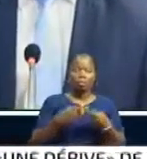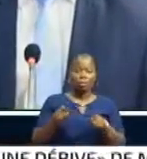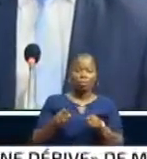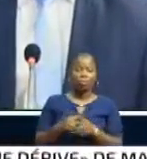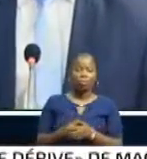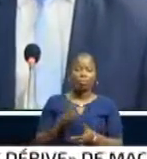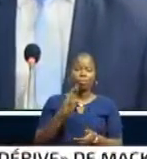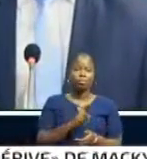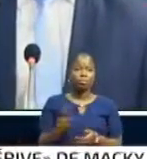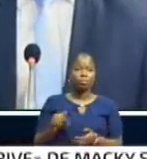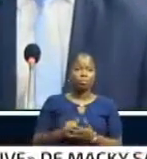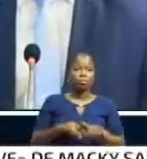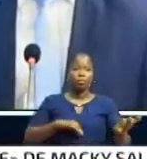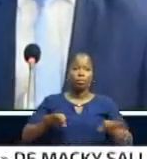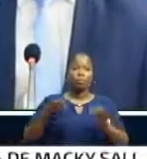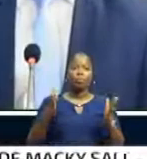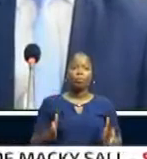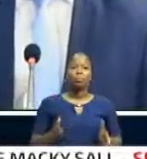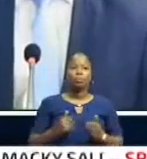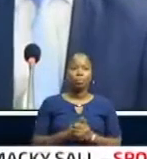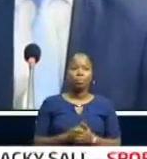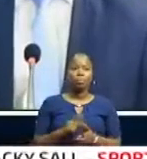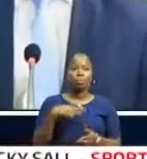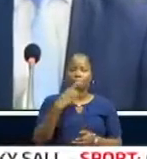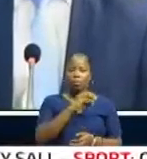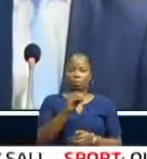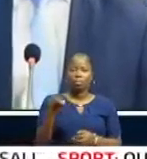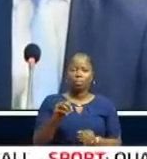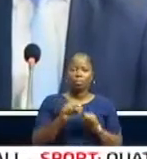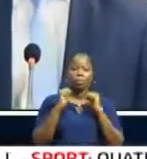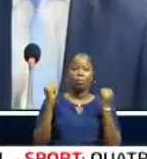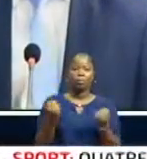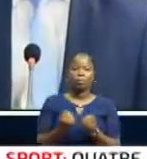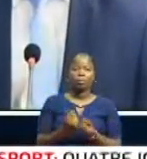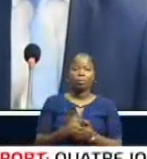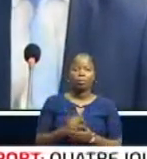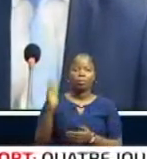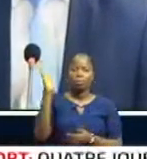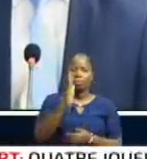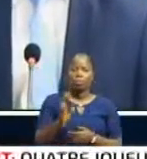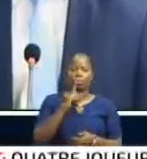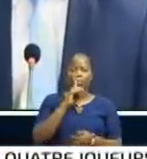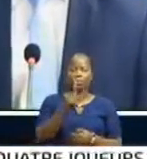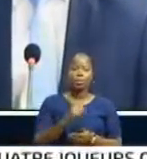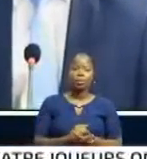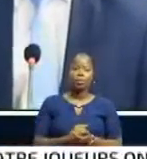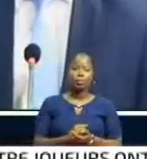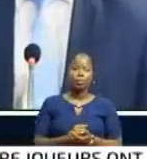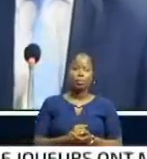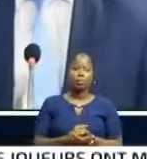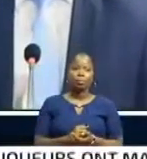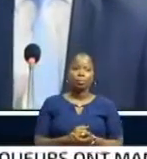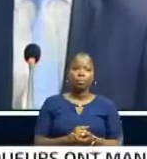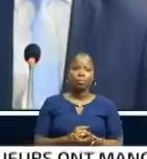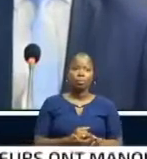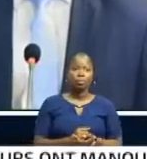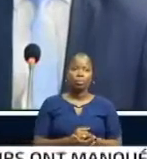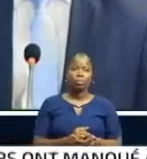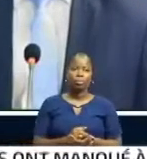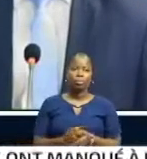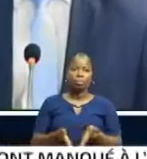c'est un fonctionnaire qui a aujourd'hui que dans les services qui n'a jamais été victime en fait qu'il n'a jamais répondu à une